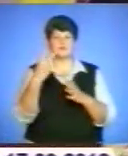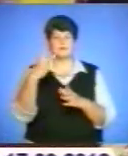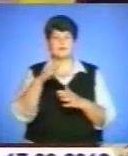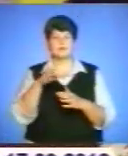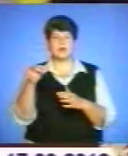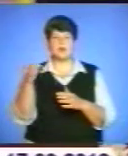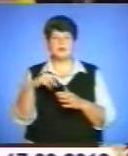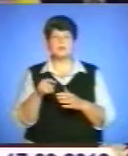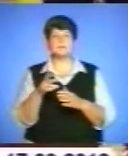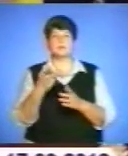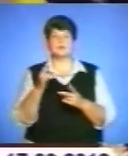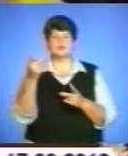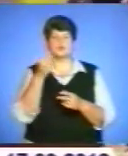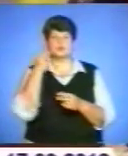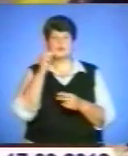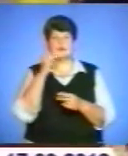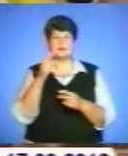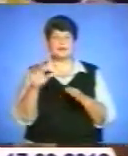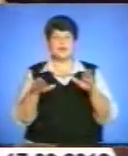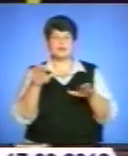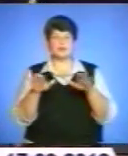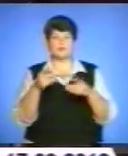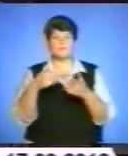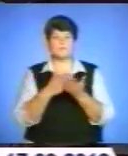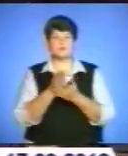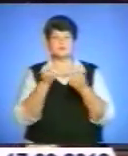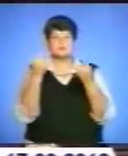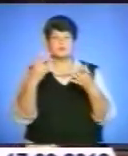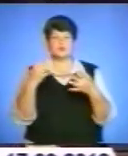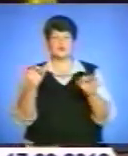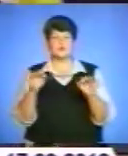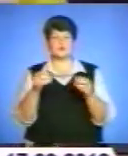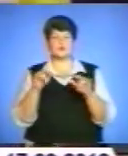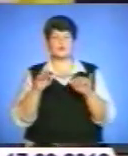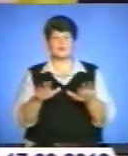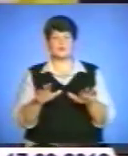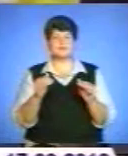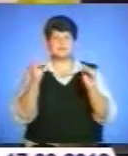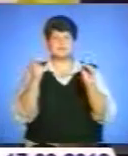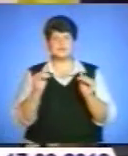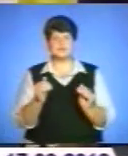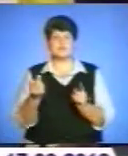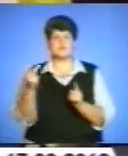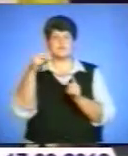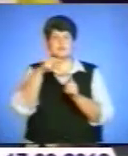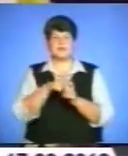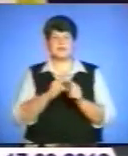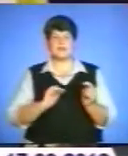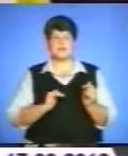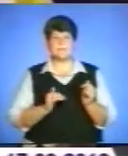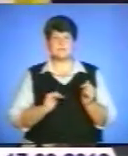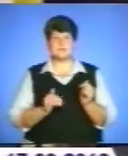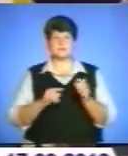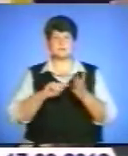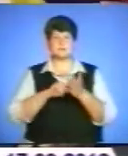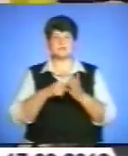в Україні удосконалюється регуляторна політика. Спрощуються дозвільні процедури, знижується адміністративне і податкове навантаження на бізнес, наголосив